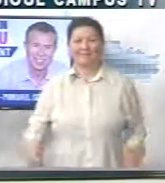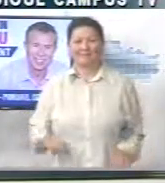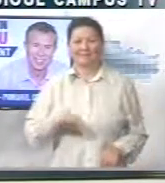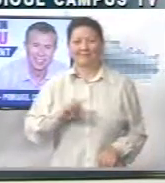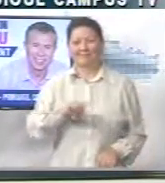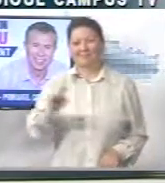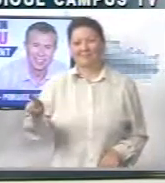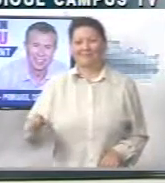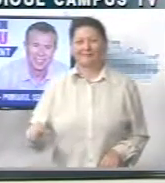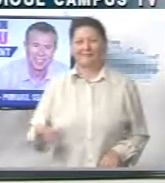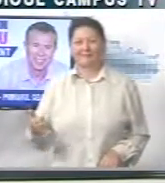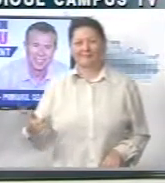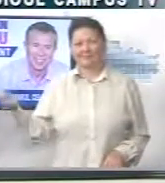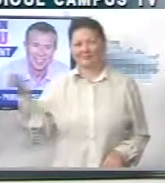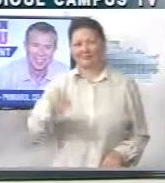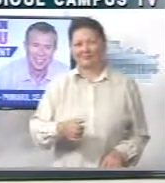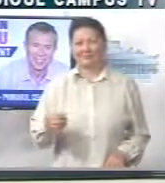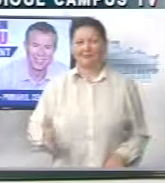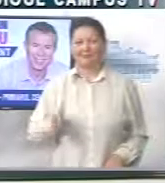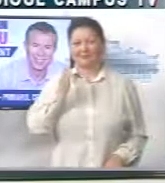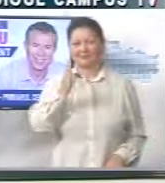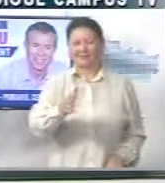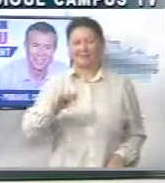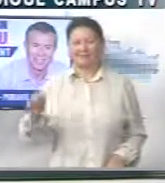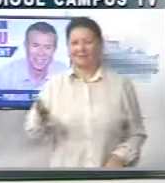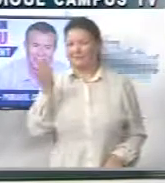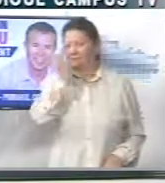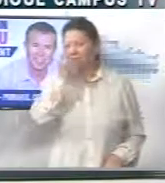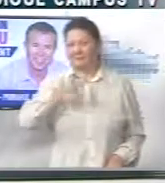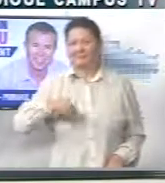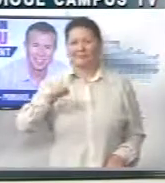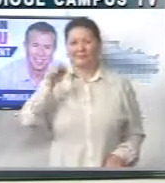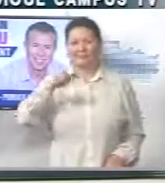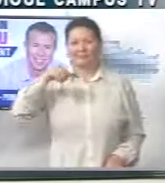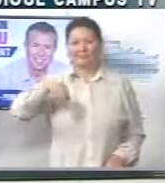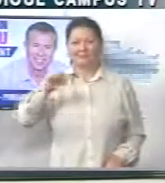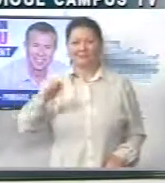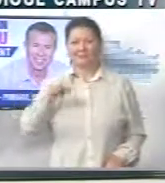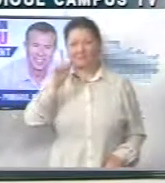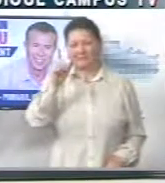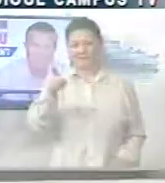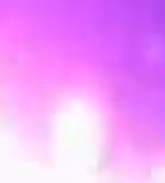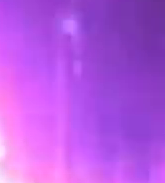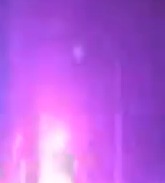și primul lucru pe care îl vom face va fi să citim mesajele dumneavoastră, după care vom continua discuția.